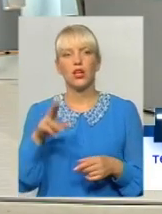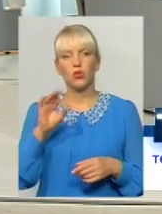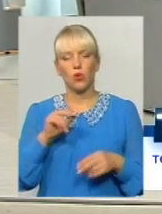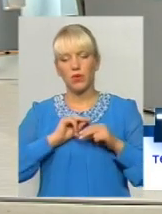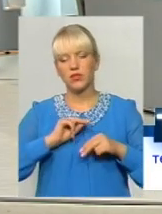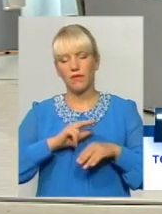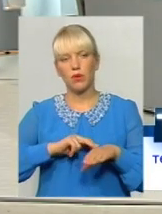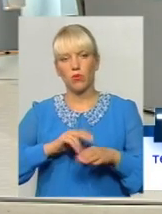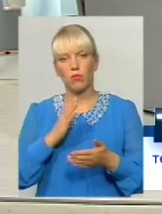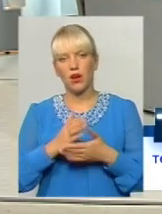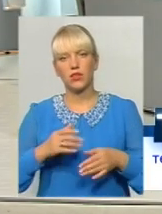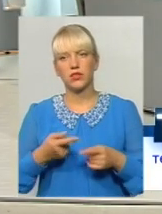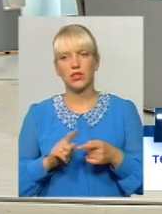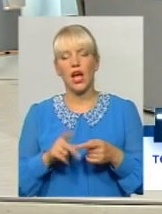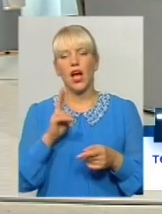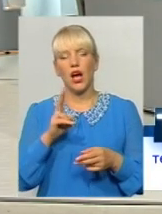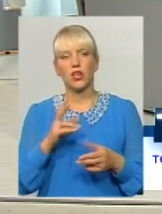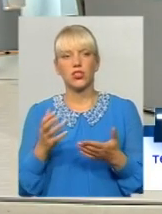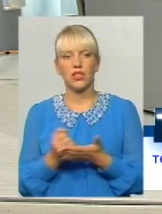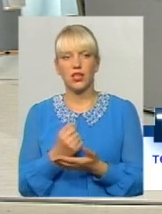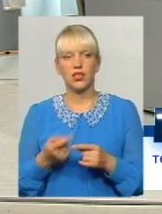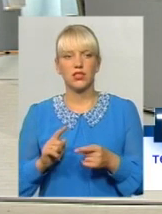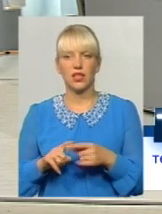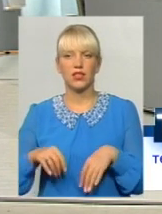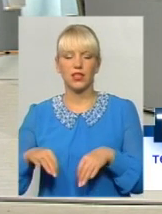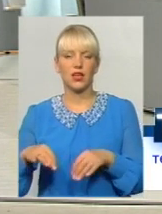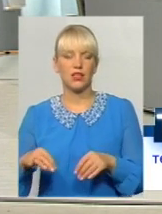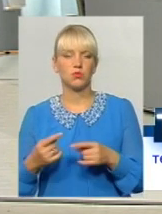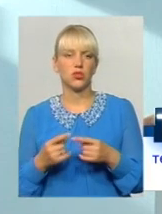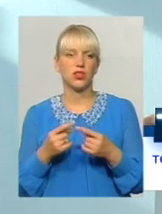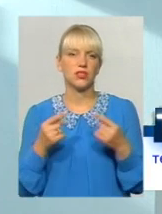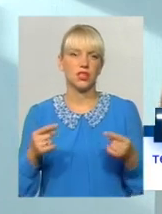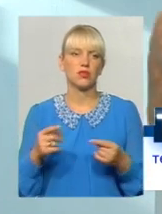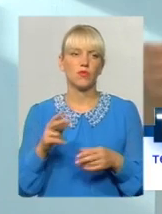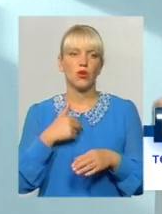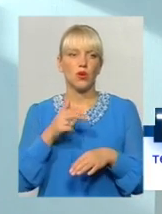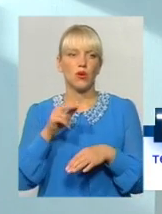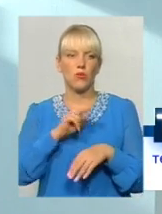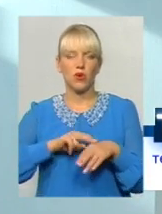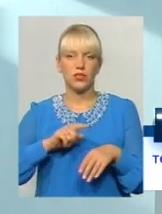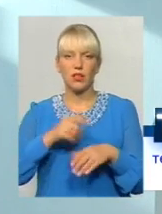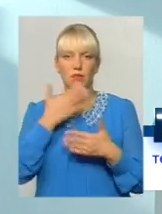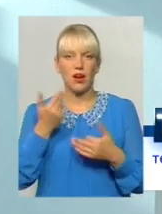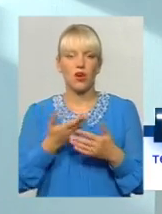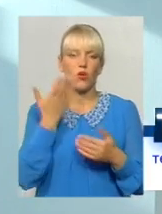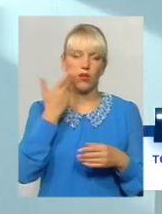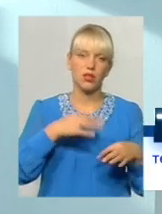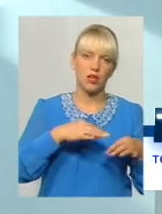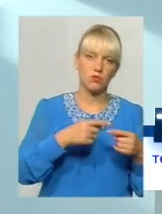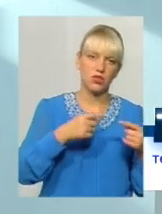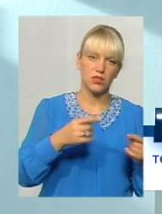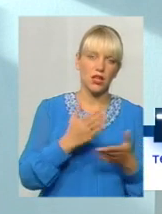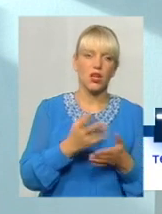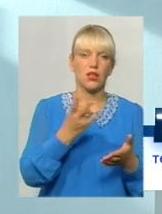фіскальною службою. А коли от співпраця знайти транспортний засіб, то виходить десь така колізія, немає співпраці. Хоча вони, коли транспортний засіб перетинає кордон, беруть